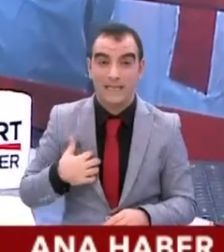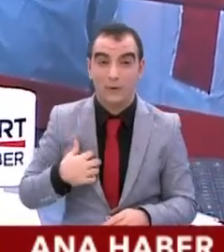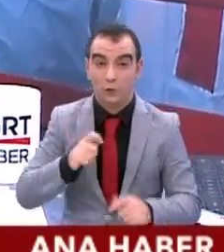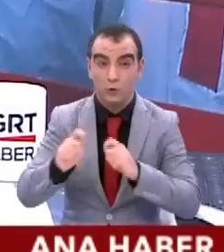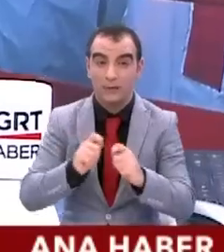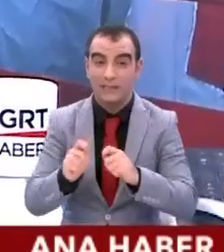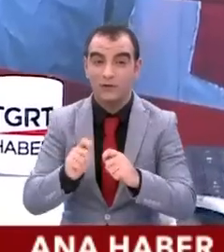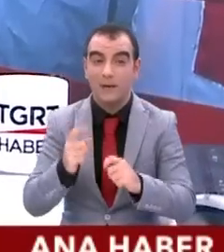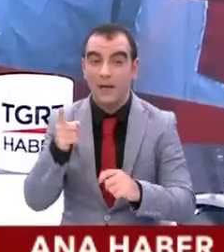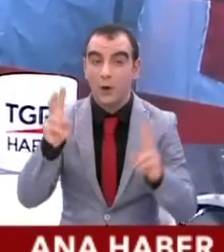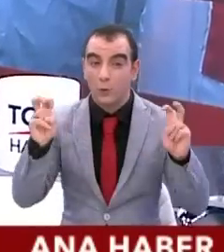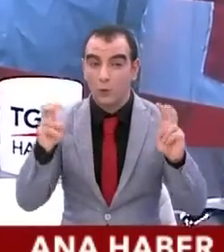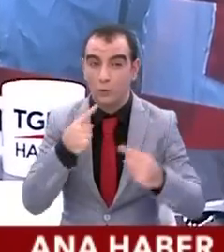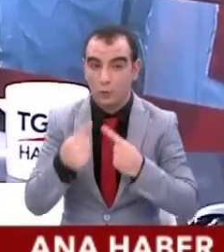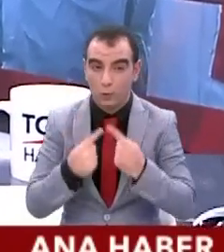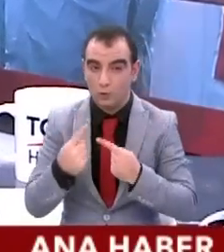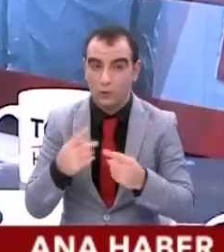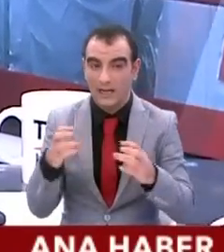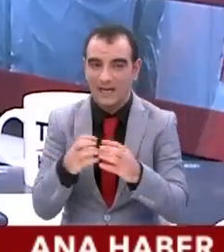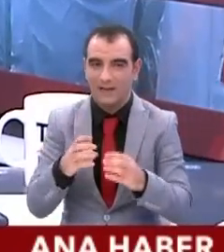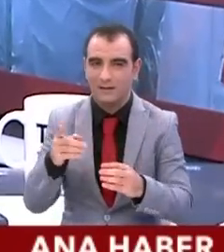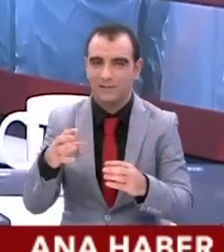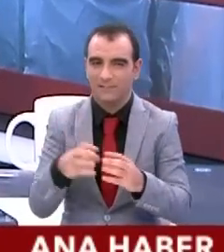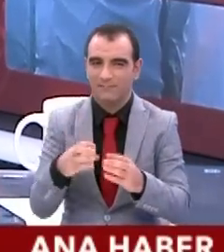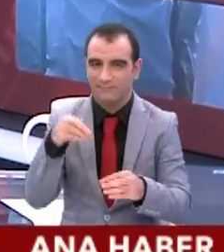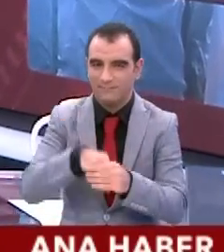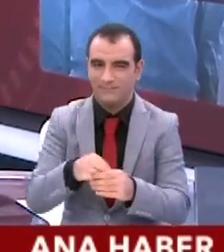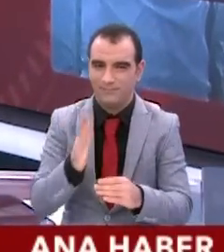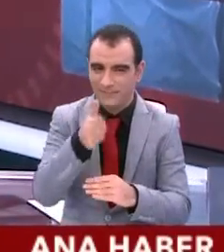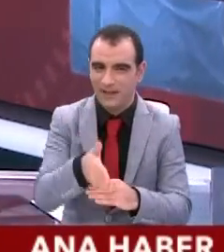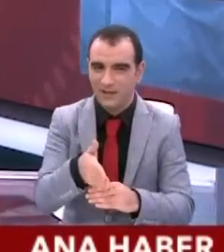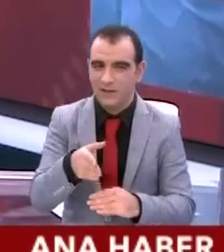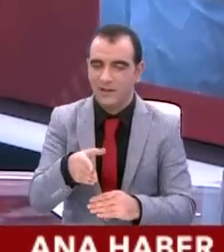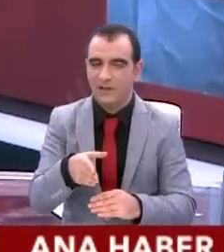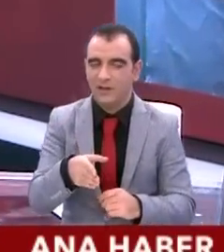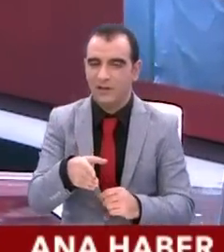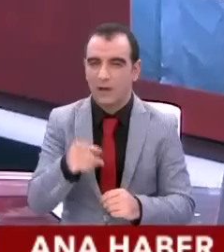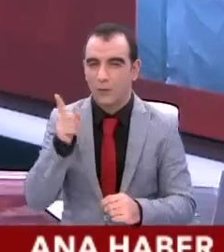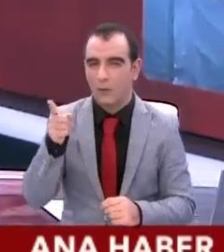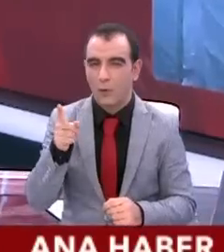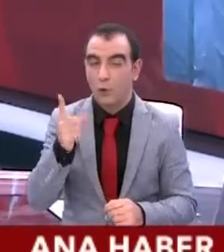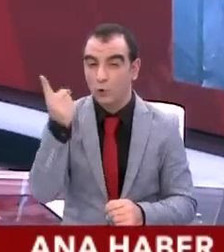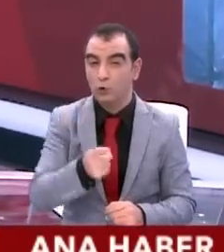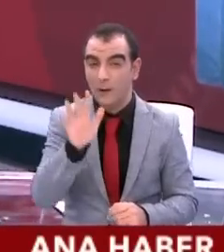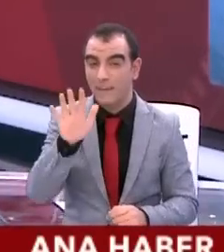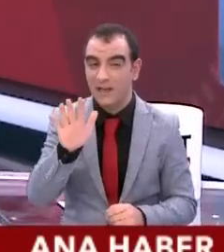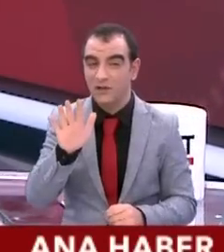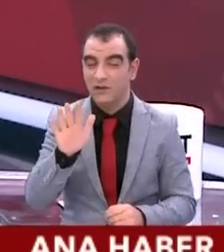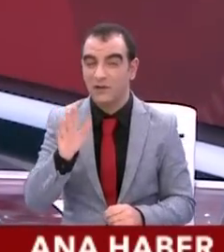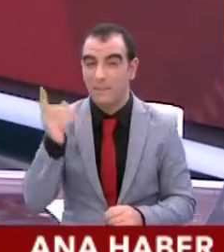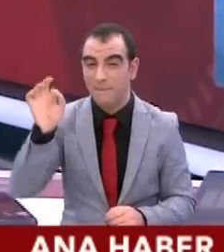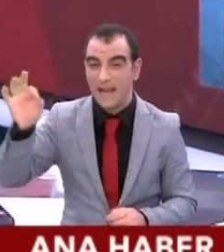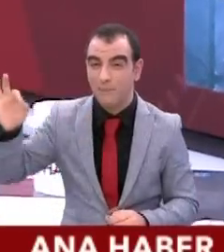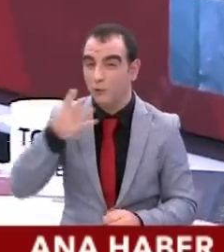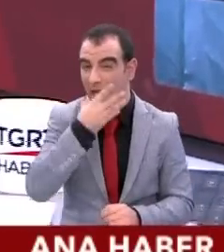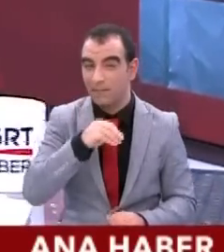sözleşmelerle ilgili konuyu görüşecekler kadroya geçiş meselesini planla bütçe komisyonunda o %5'lik fark dahil memur ve